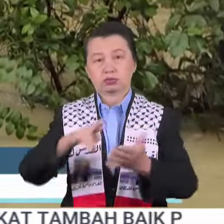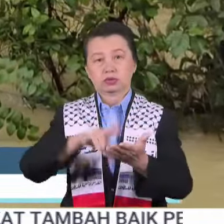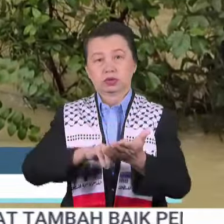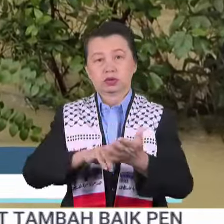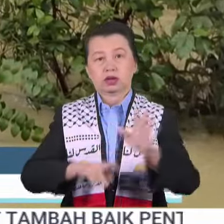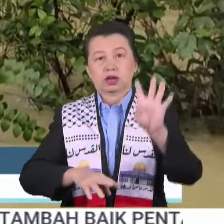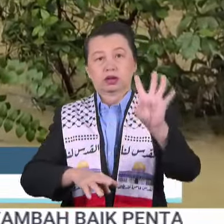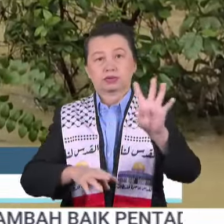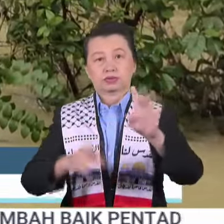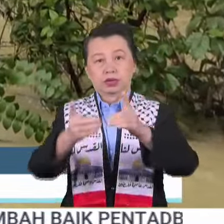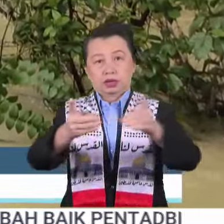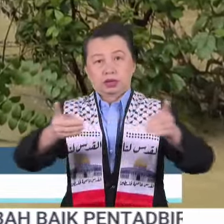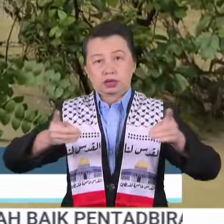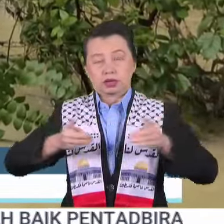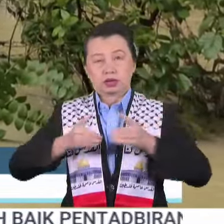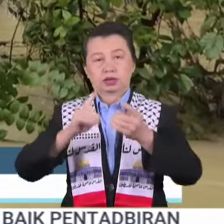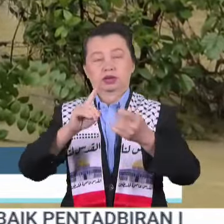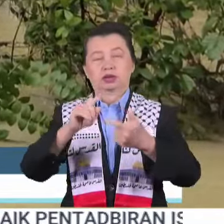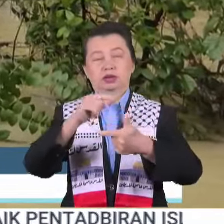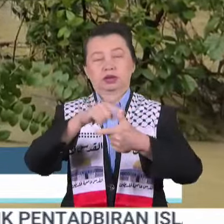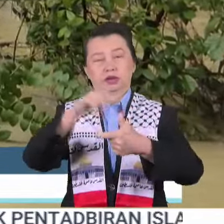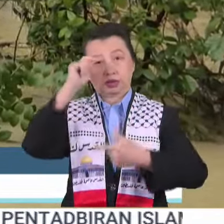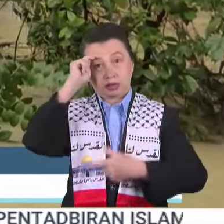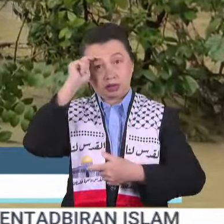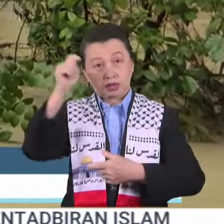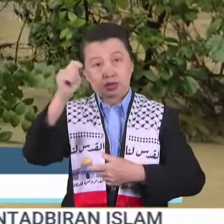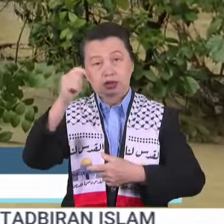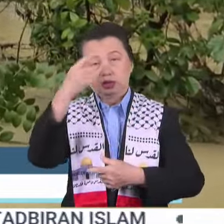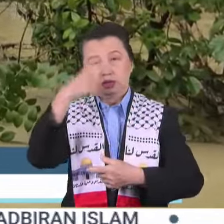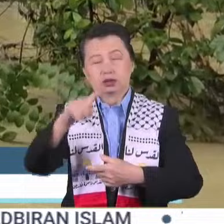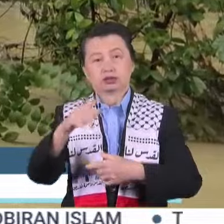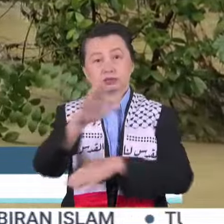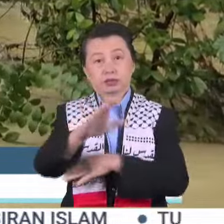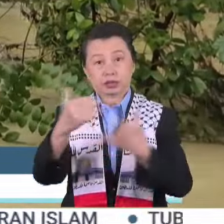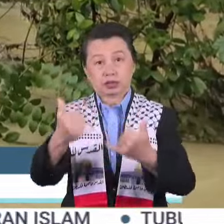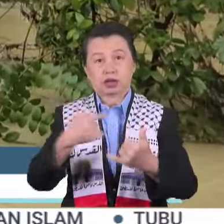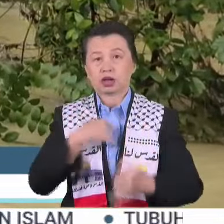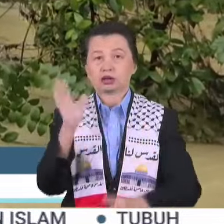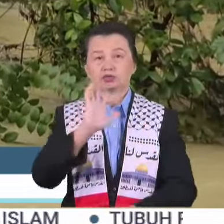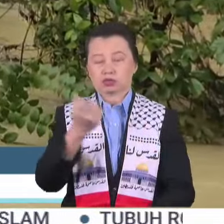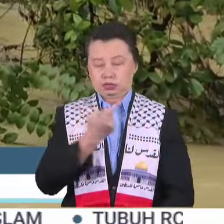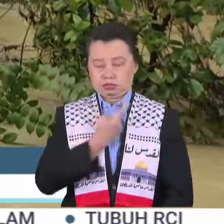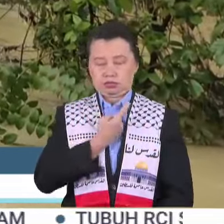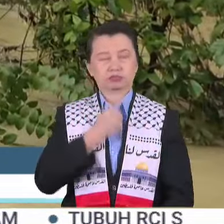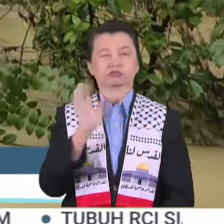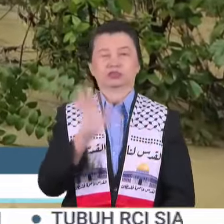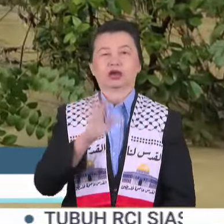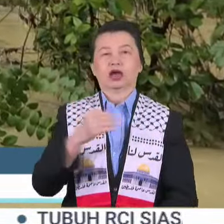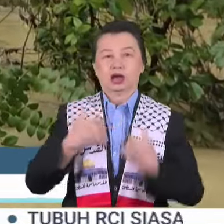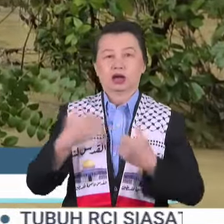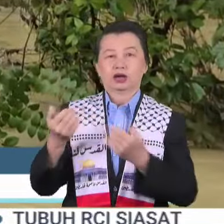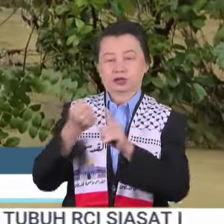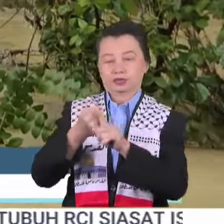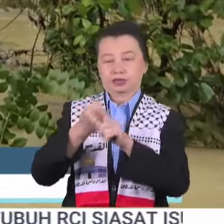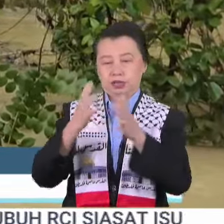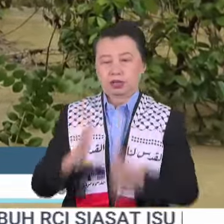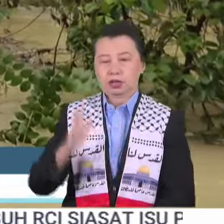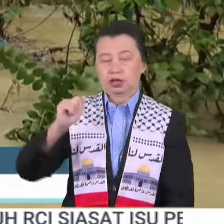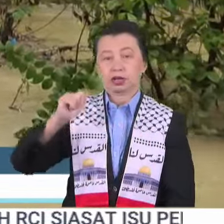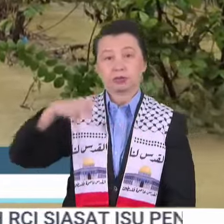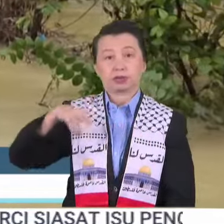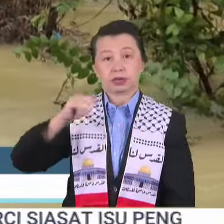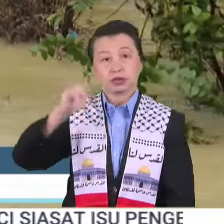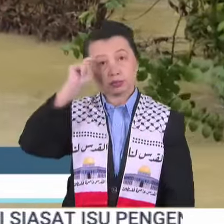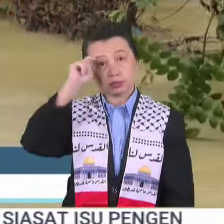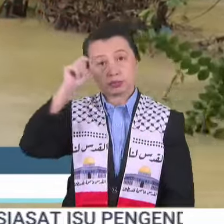direkodkan di 4 buah daerah di negeri Terengganu ini. Dan untuk video live petang ini, saya tidak kesorangan, saya bawakan khas pengarah APM negeri